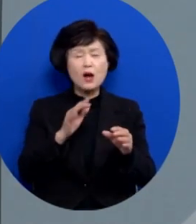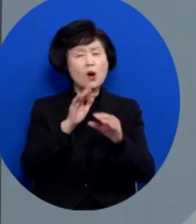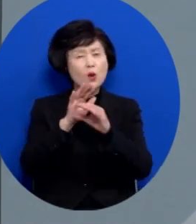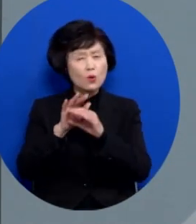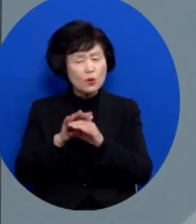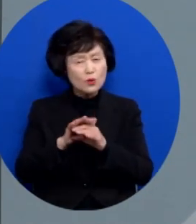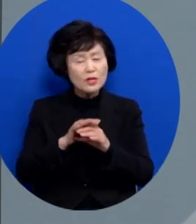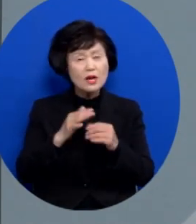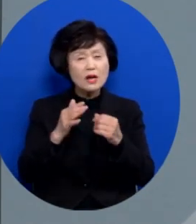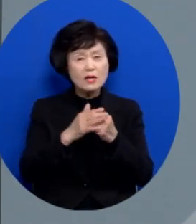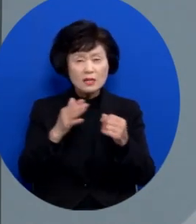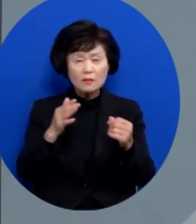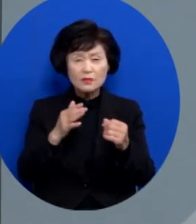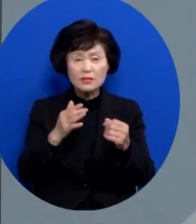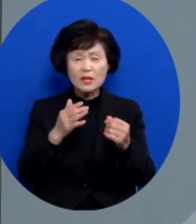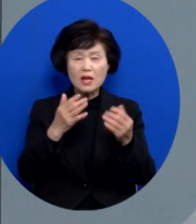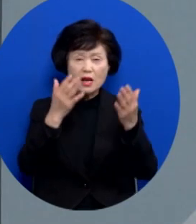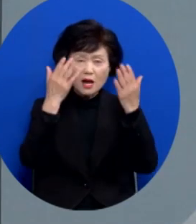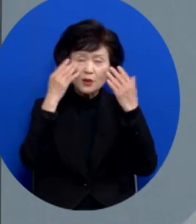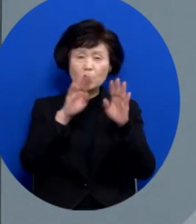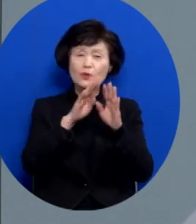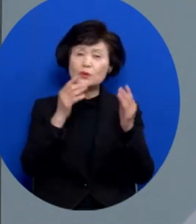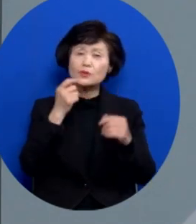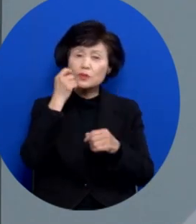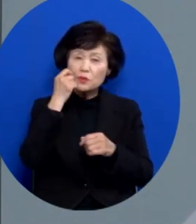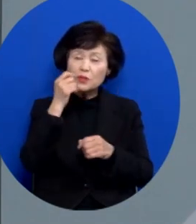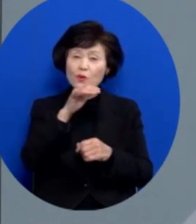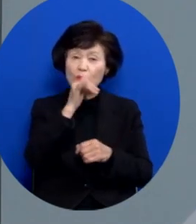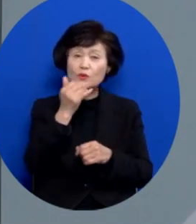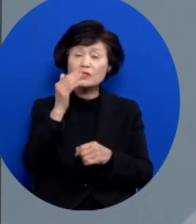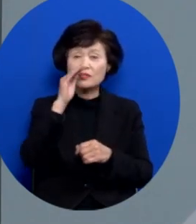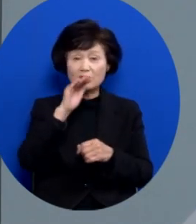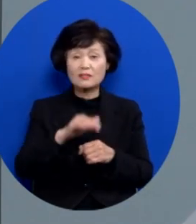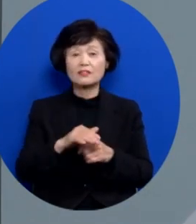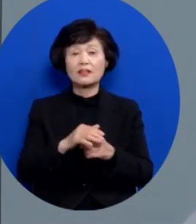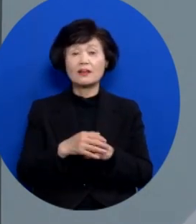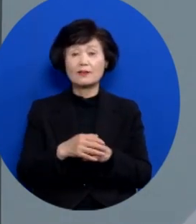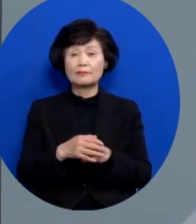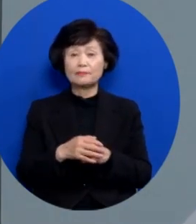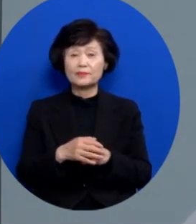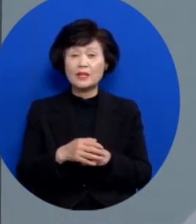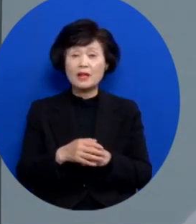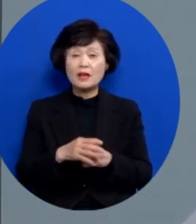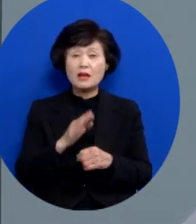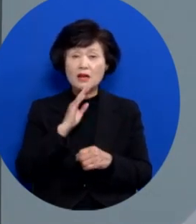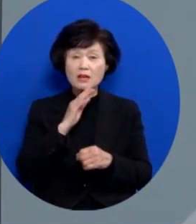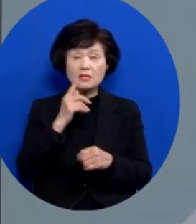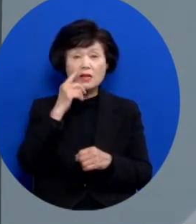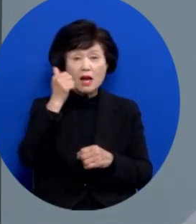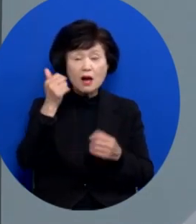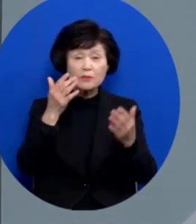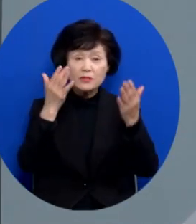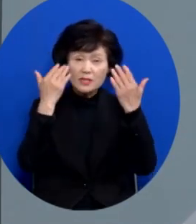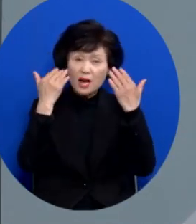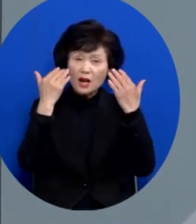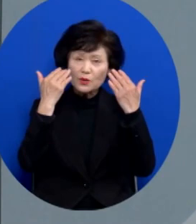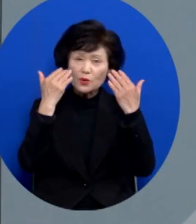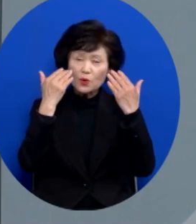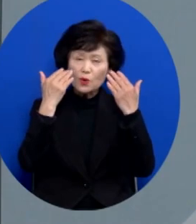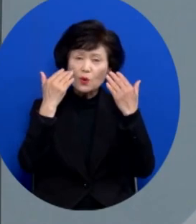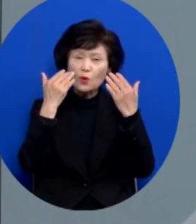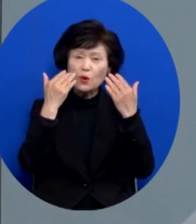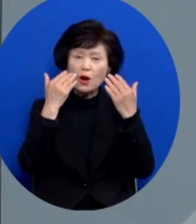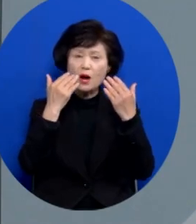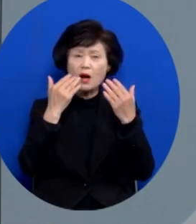코로나라는 괴물질 때문에 그저 고래도 좀 멈추고 시작하니까 사실 아버지 학교가 특별한 구심점 있는